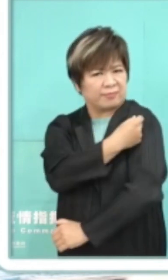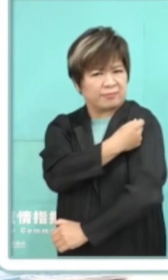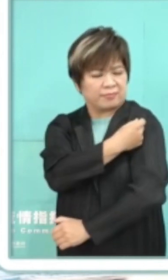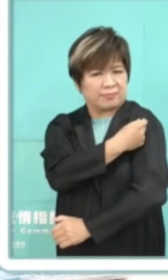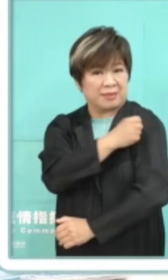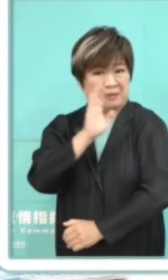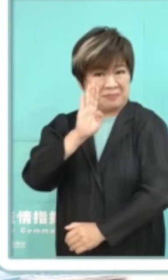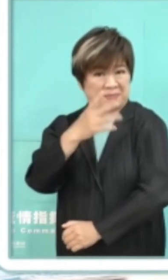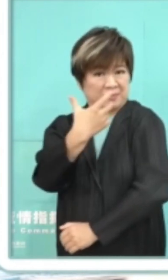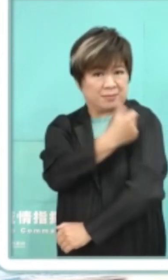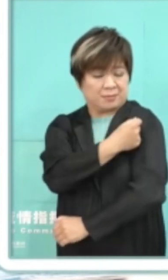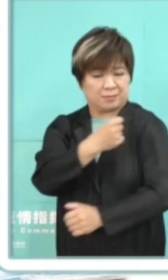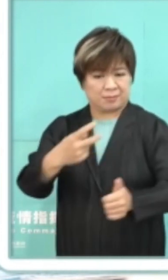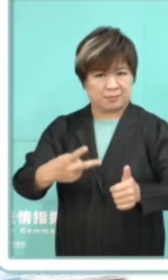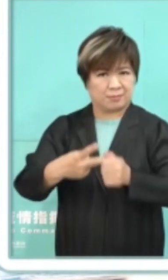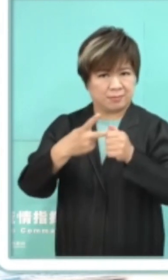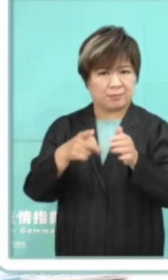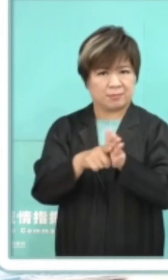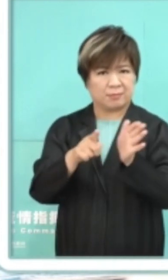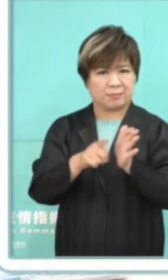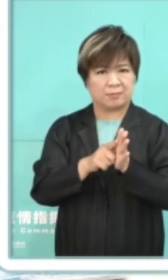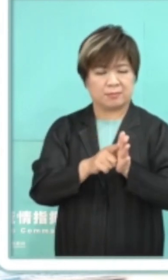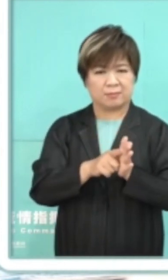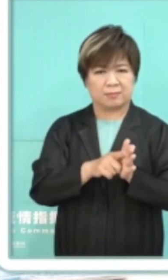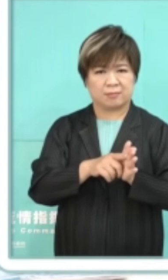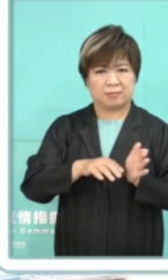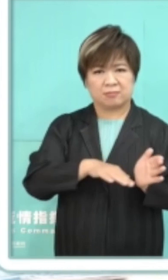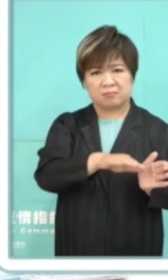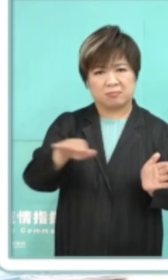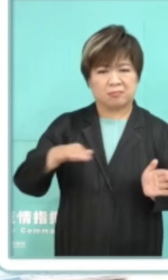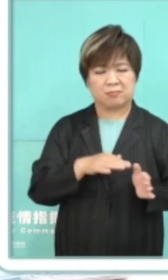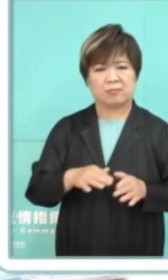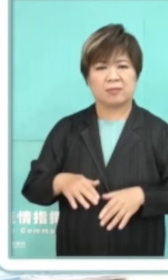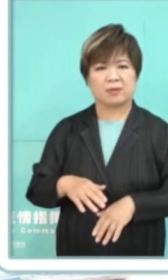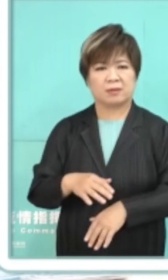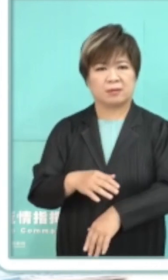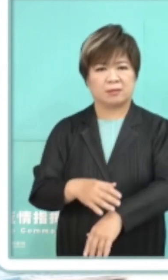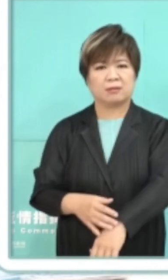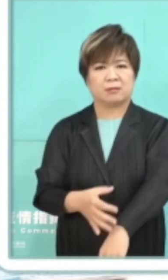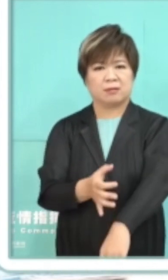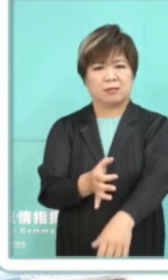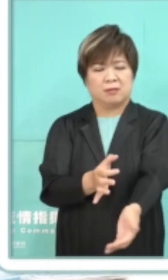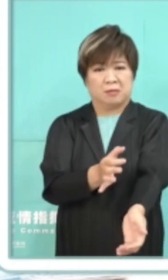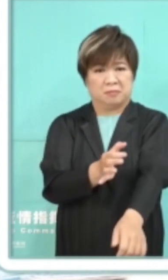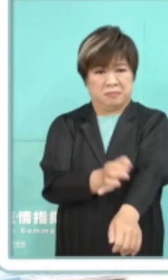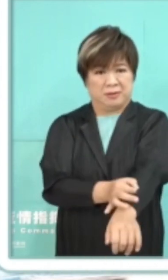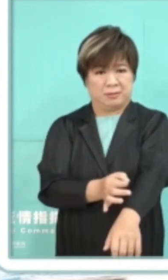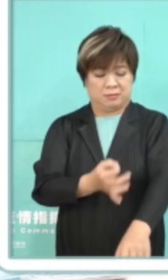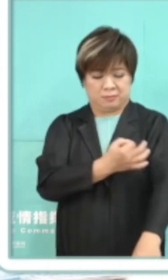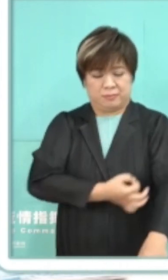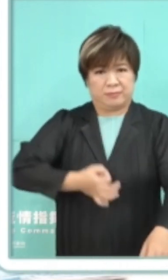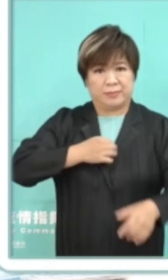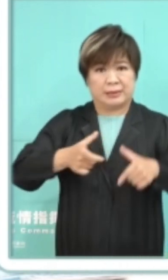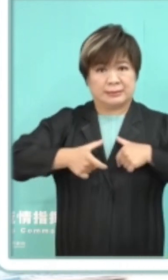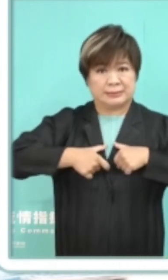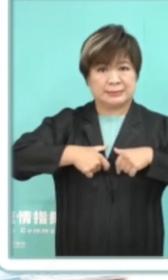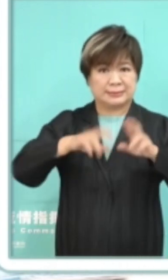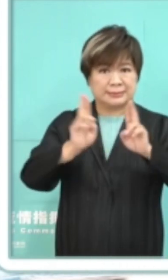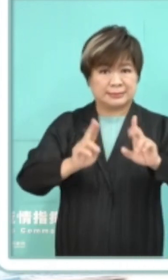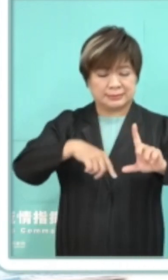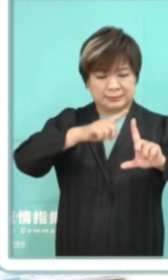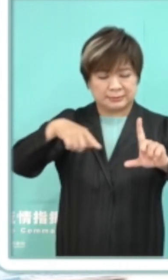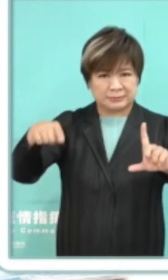市要打第二剂 BNT 的时候，做一个全市的这个心电图的，那个叫 screen 叫筛检